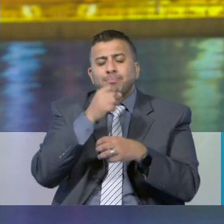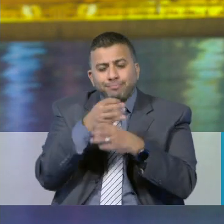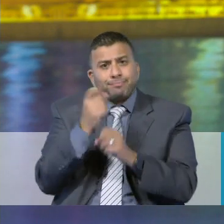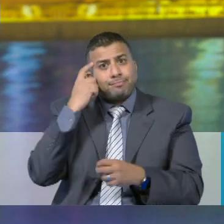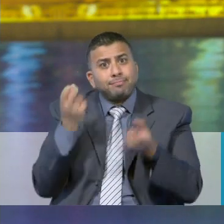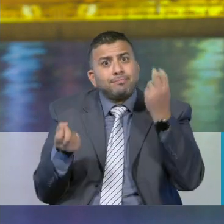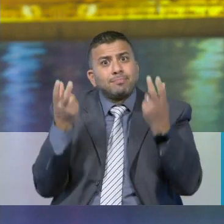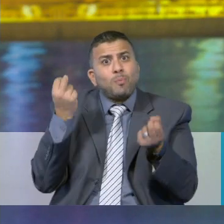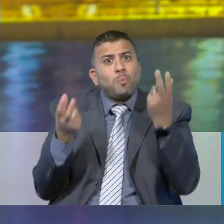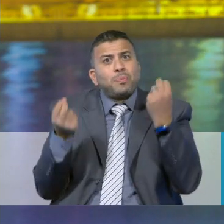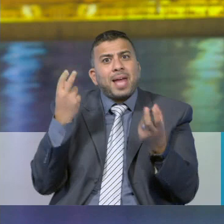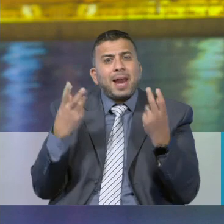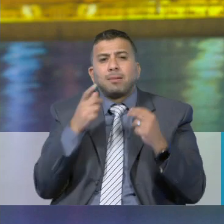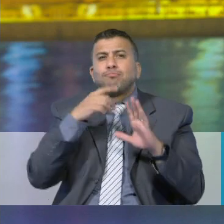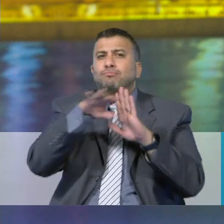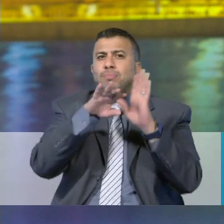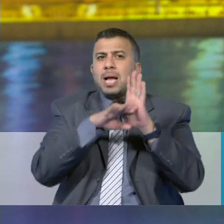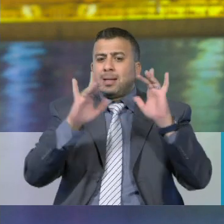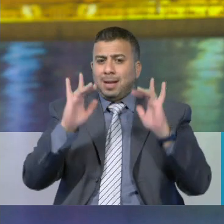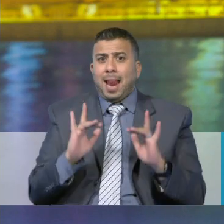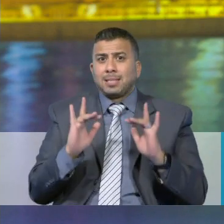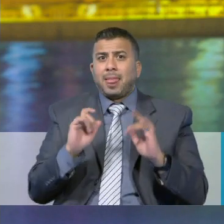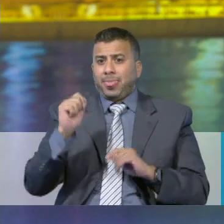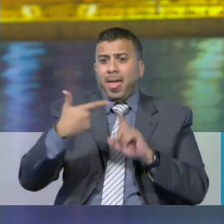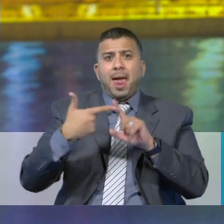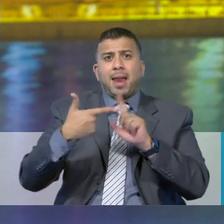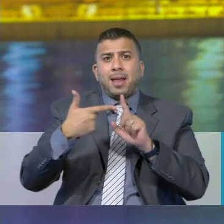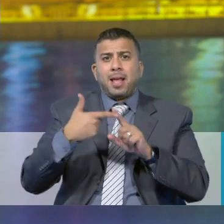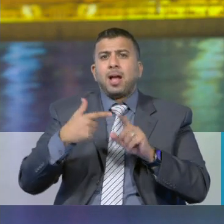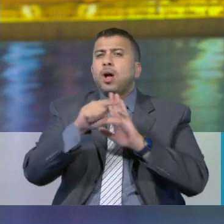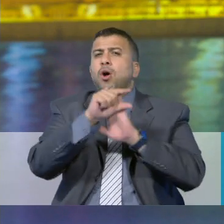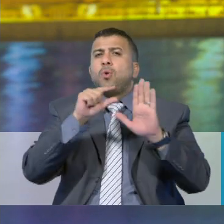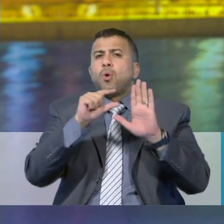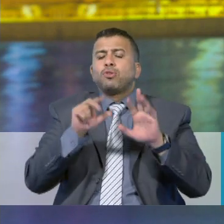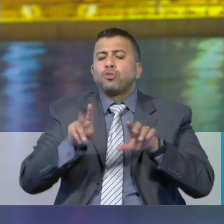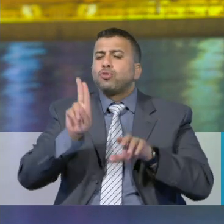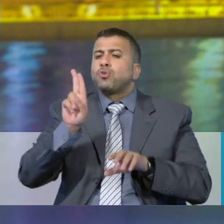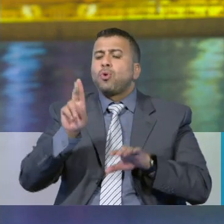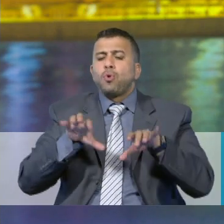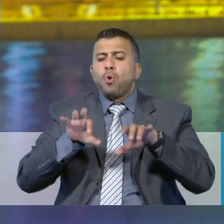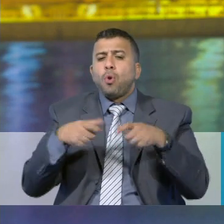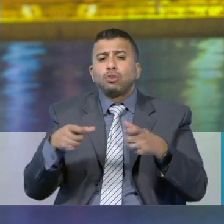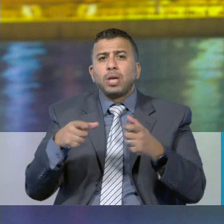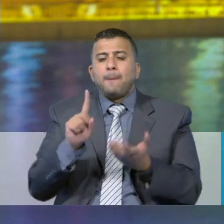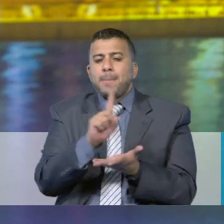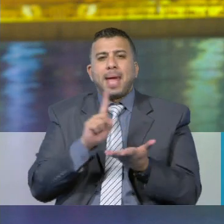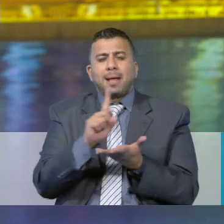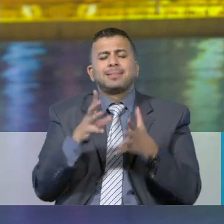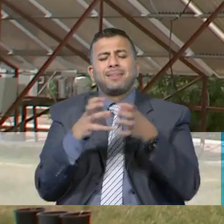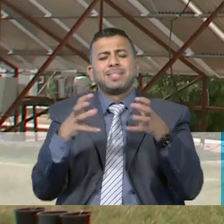الابتكارية، وهذه المرة نظم الجلسة الثانية بعنوان التكنولوجيا البيئية. هدى سالم والتفاصيل.